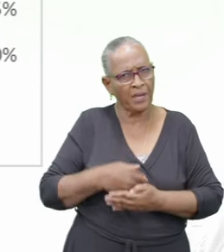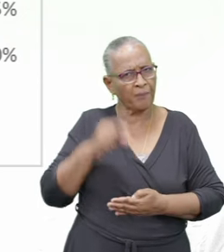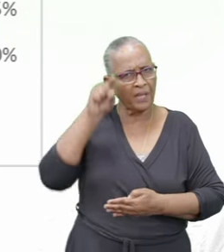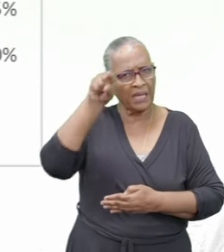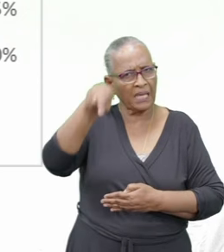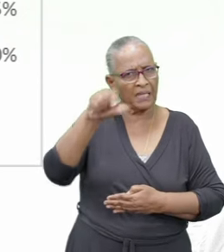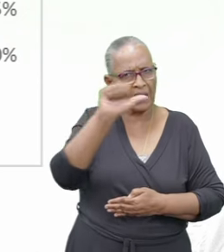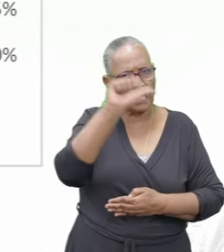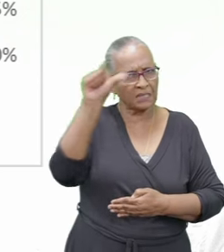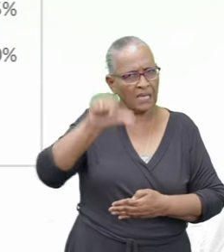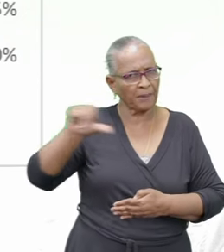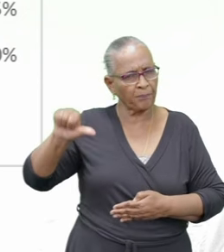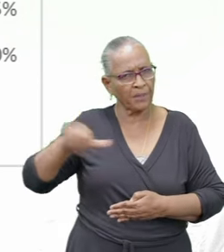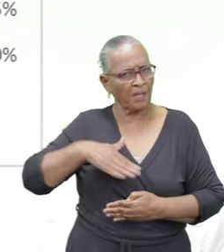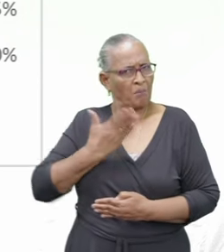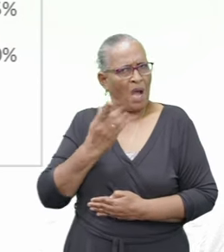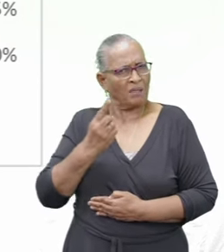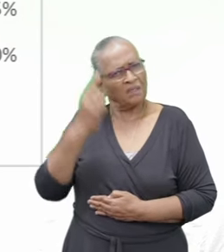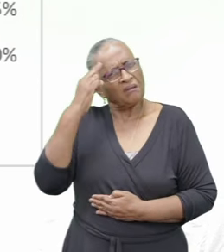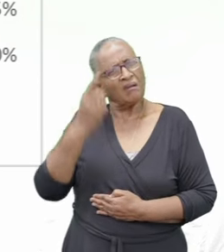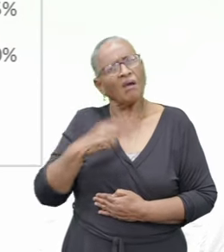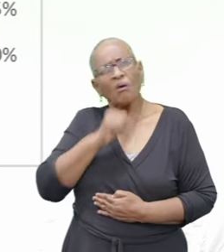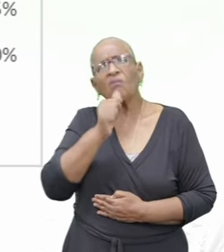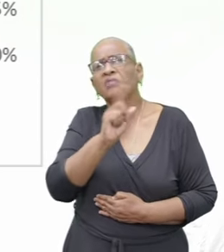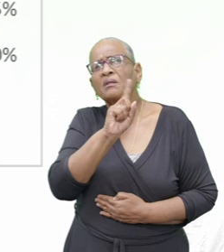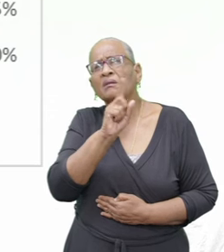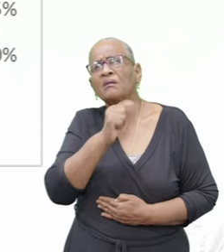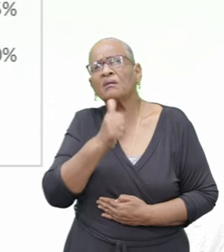laten zien. Ik heb hem een screenshot van gemaakt.